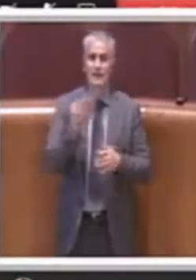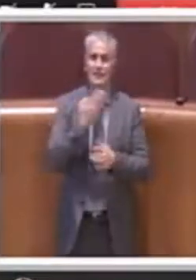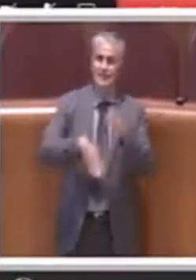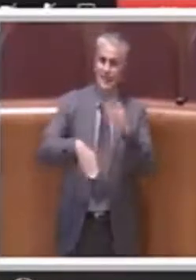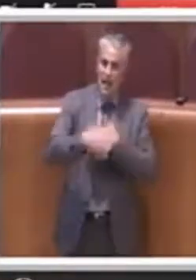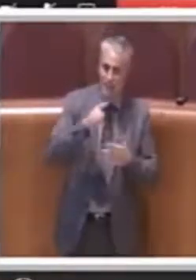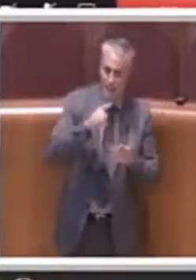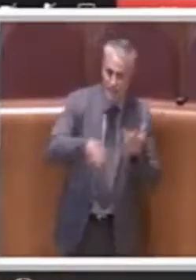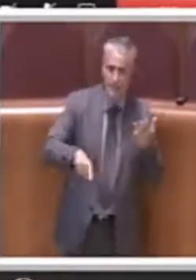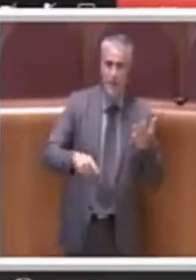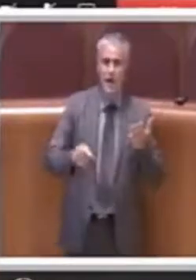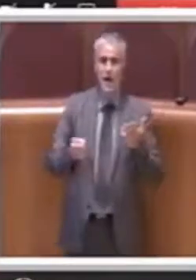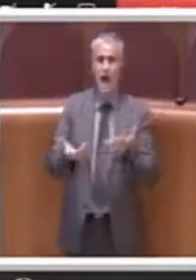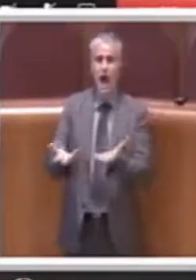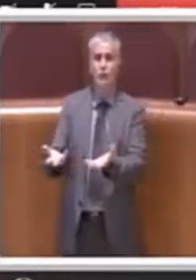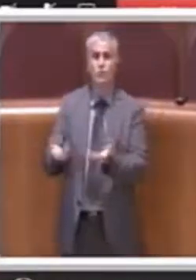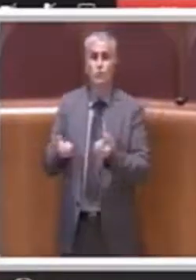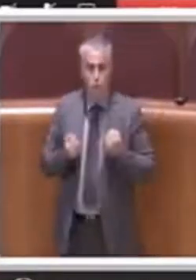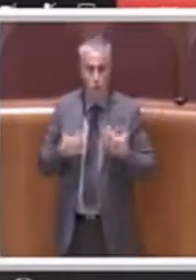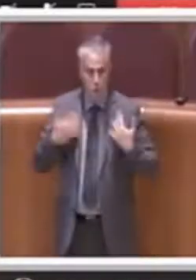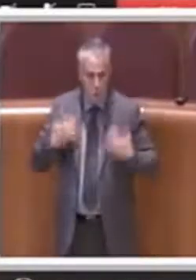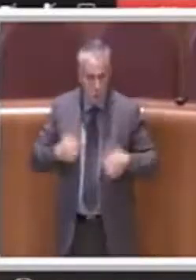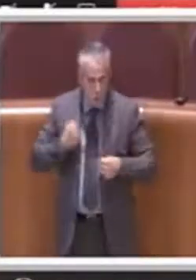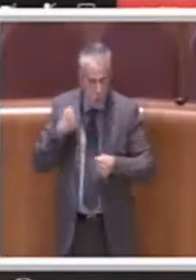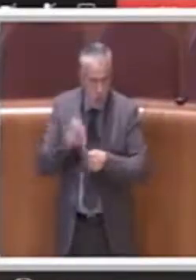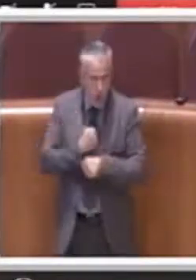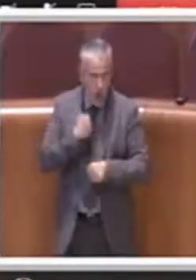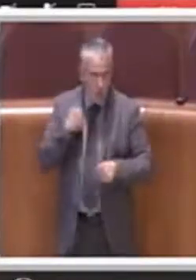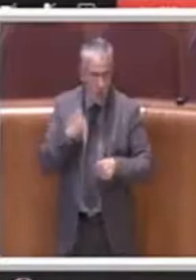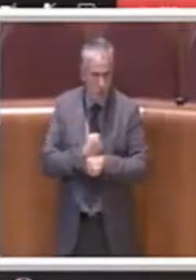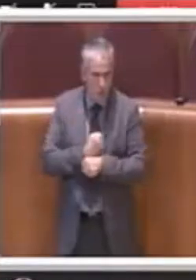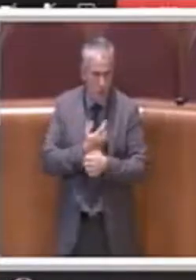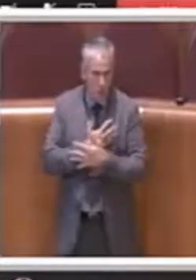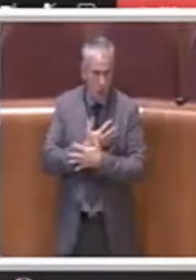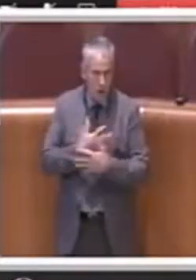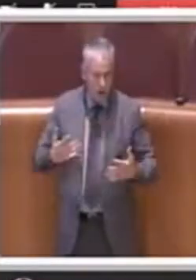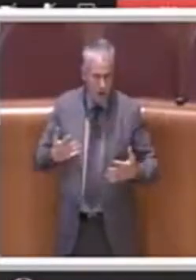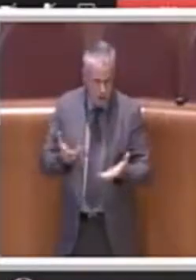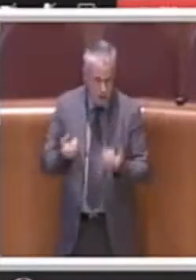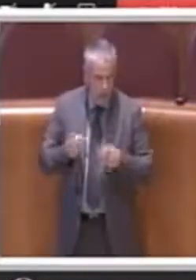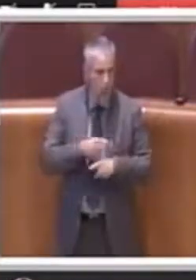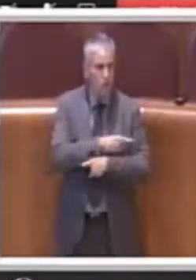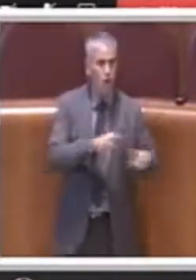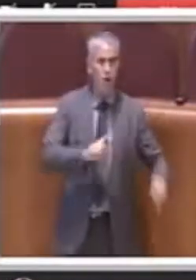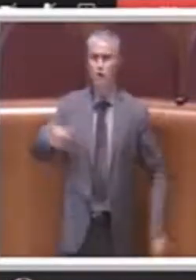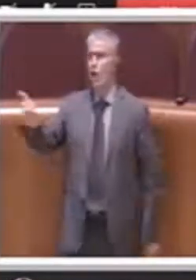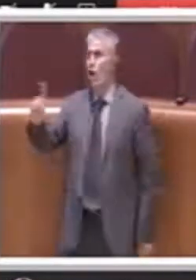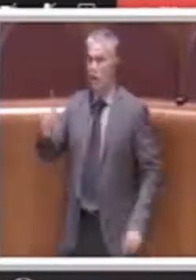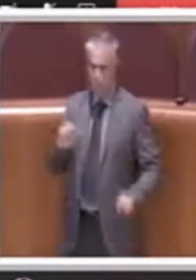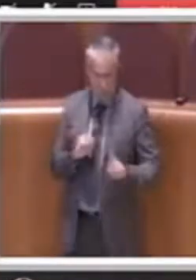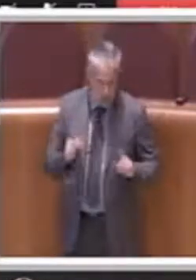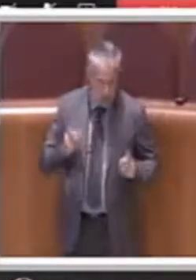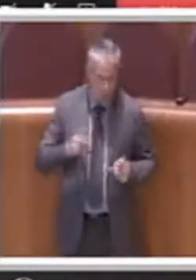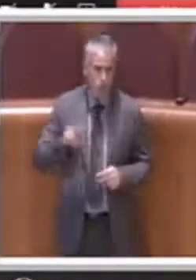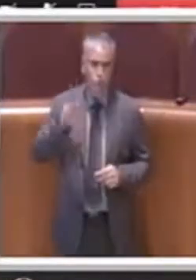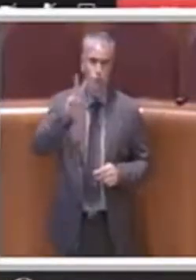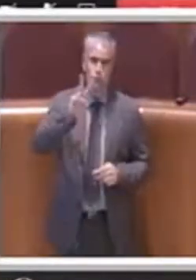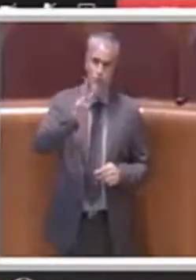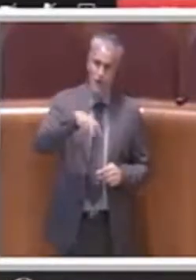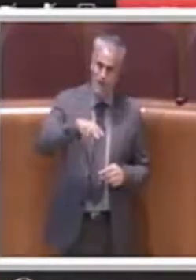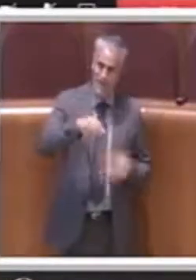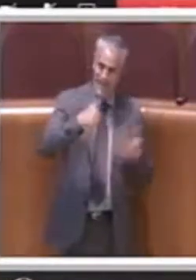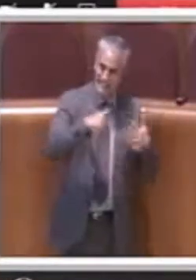le assunzioni. È stato fatto un grande lavoro di assunzioni, questo non lo potete negare, dal 2010 al 2016 abbiamo